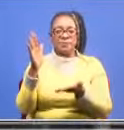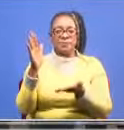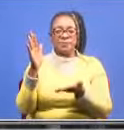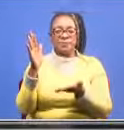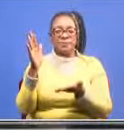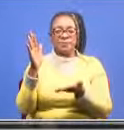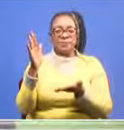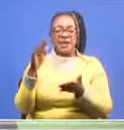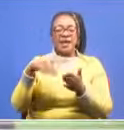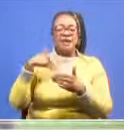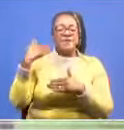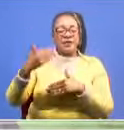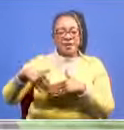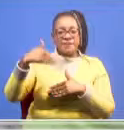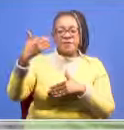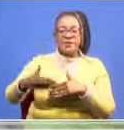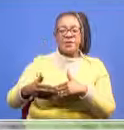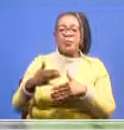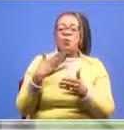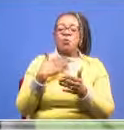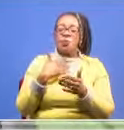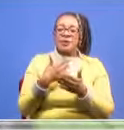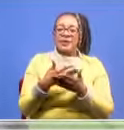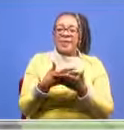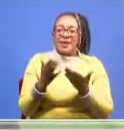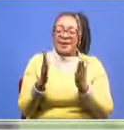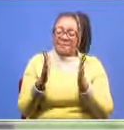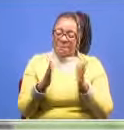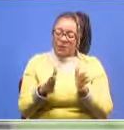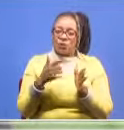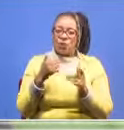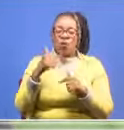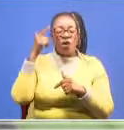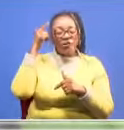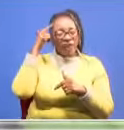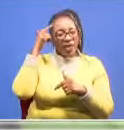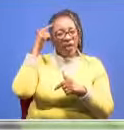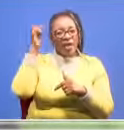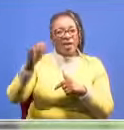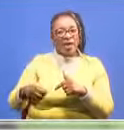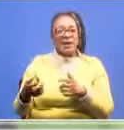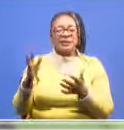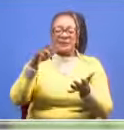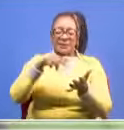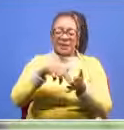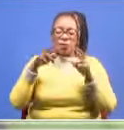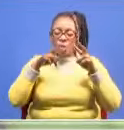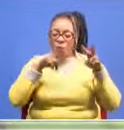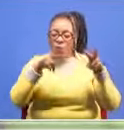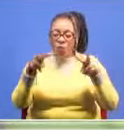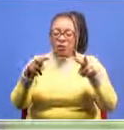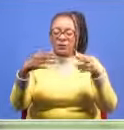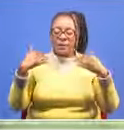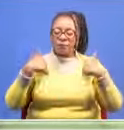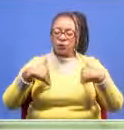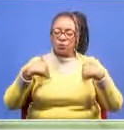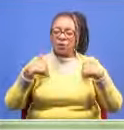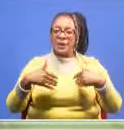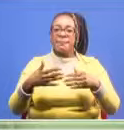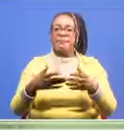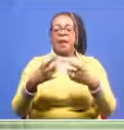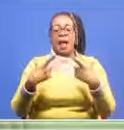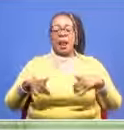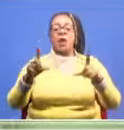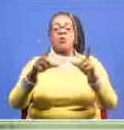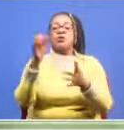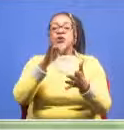idadi inayoendelea kuongezeka kila siku. Tunataka mtu yoyote ambaye anaona akona nguvu ya kusimama kuona autopsy, kuona postmortem, aruhusiwe so